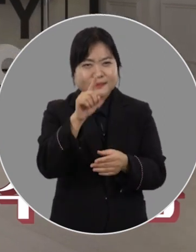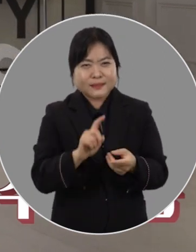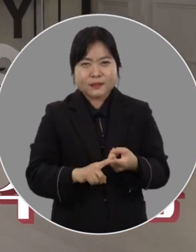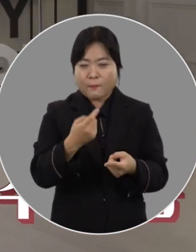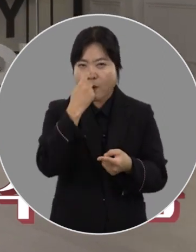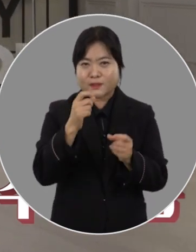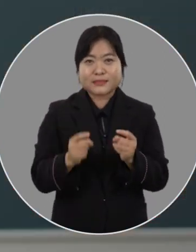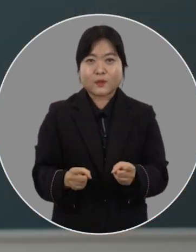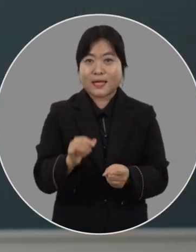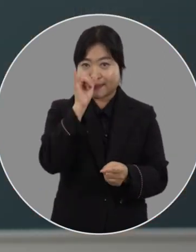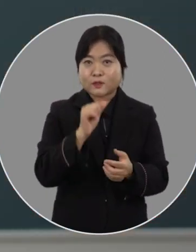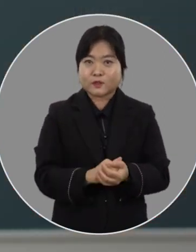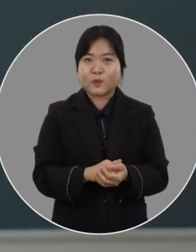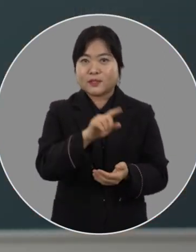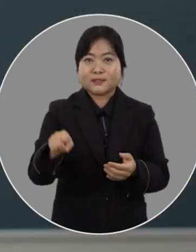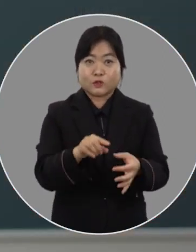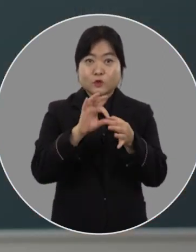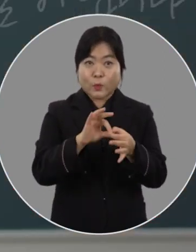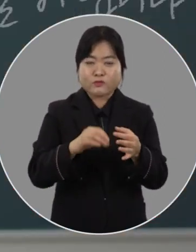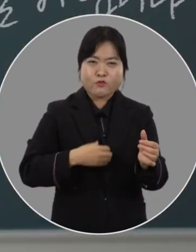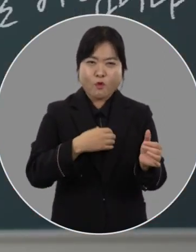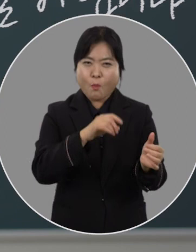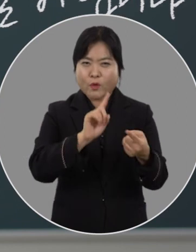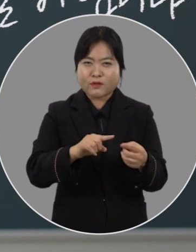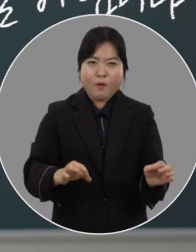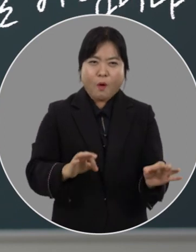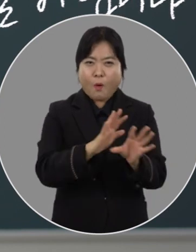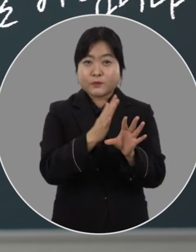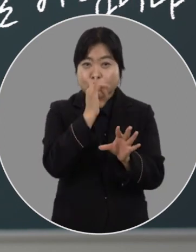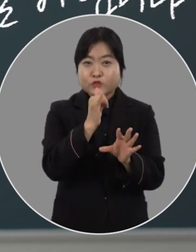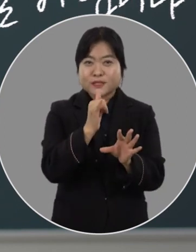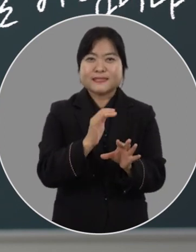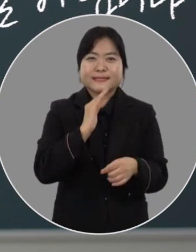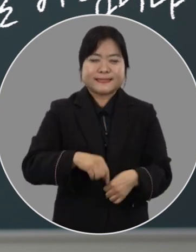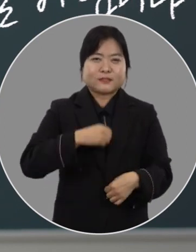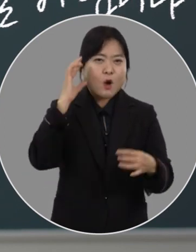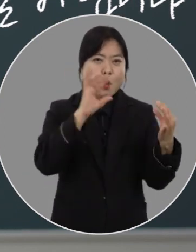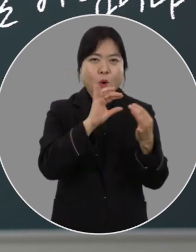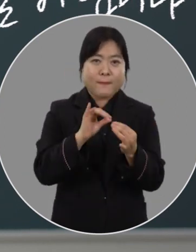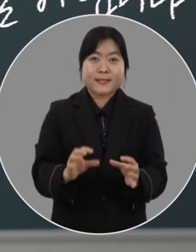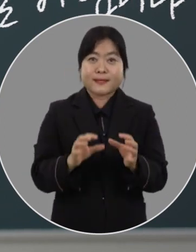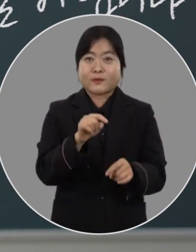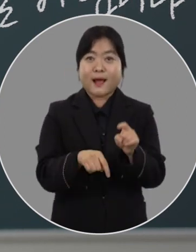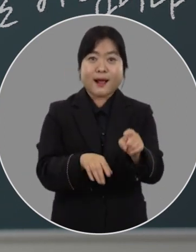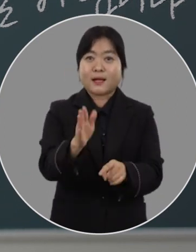수 있는 기회들이 있을 것이고요. 그것을 통해서 혐오를 없앨 수 있는 진정한